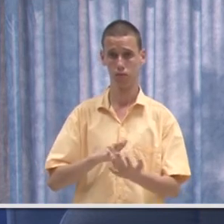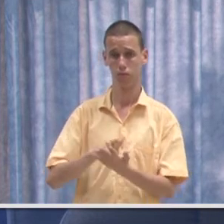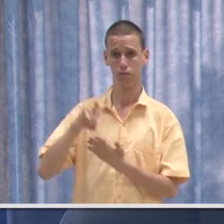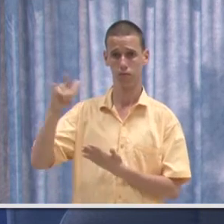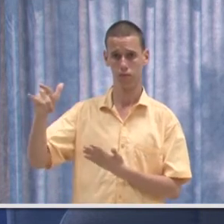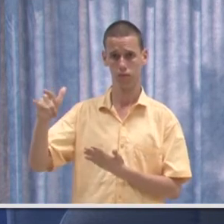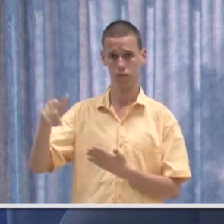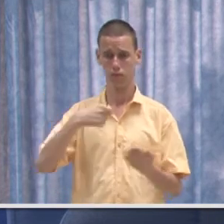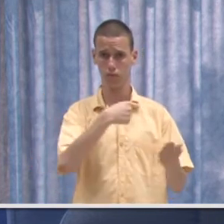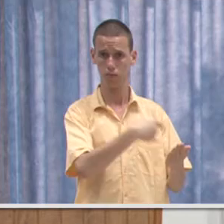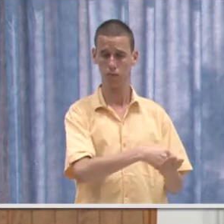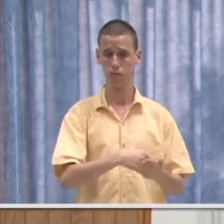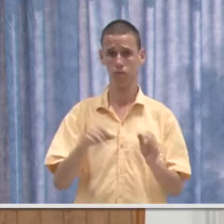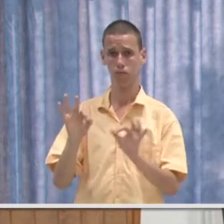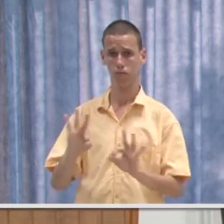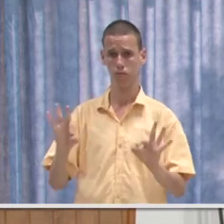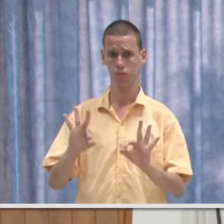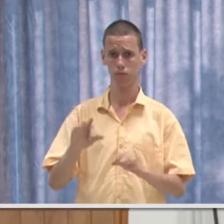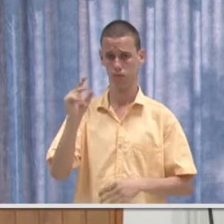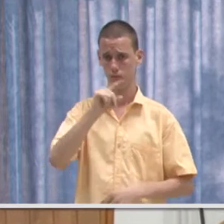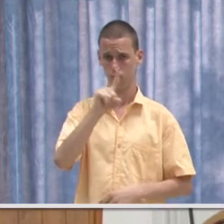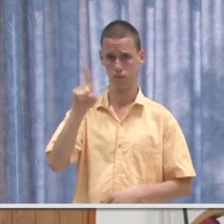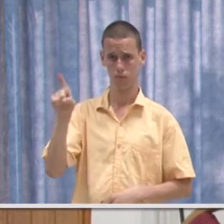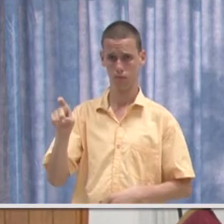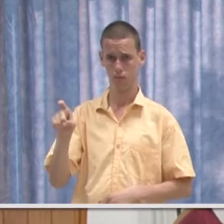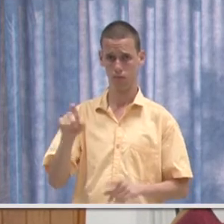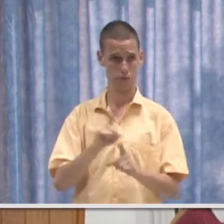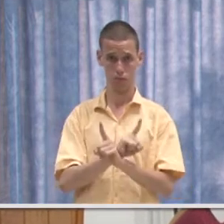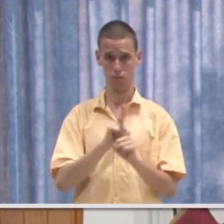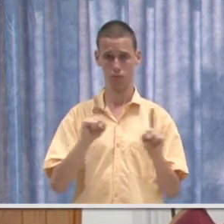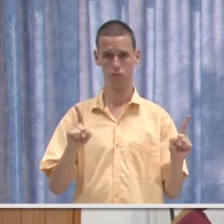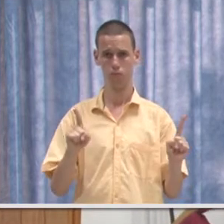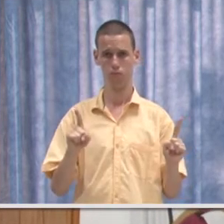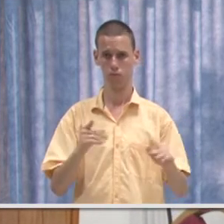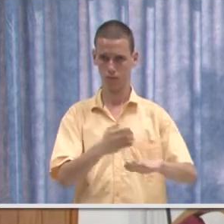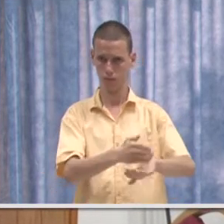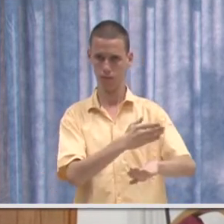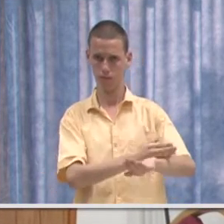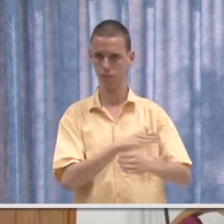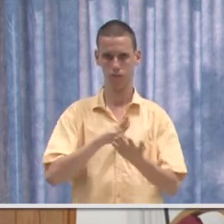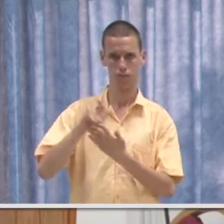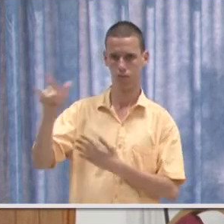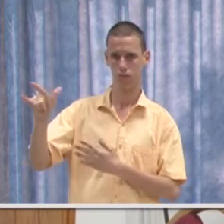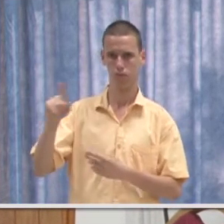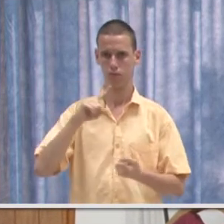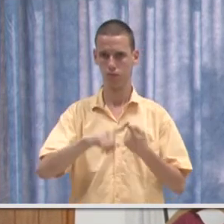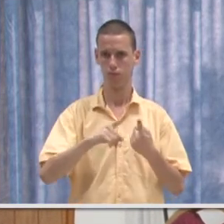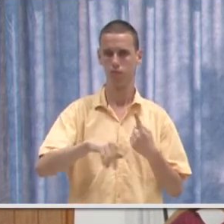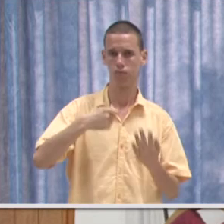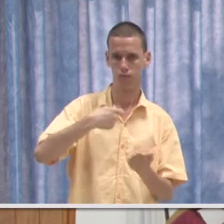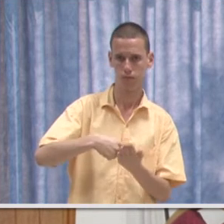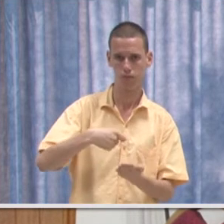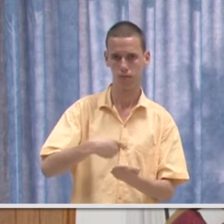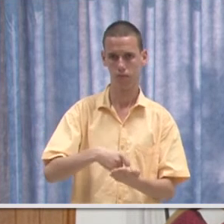Oui, nous aimons pour settler avant de quitter le pays. Sans même à qui nous. Nous engage notre